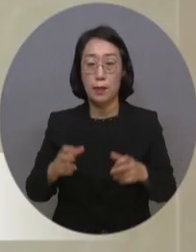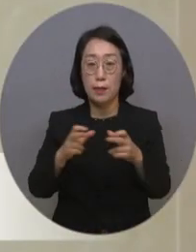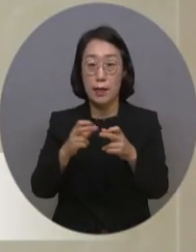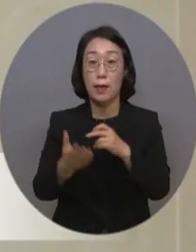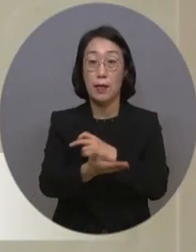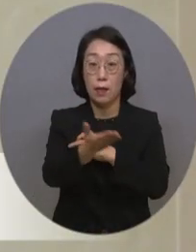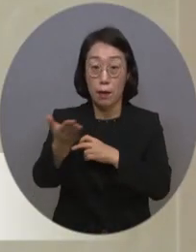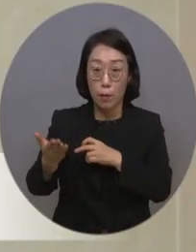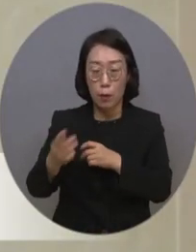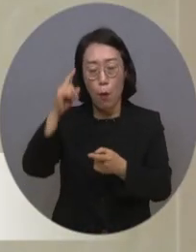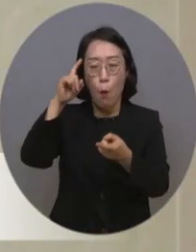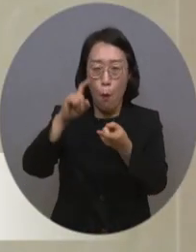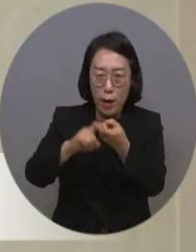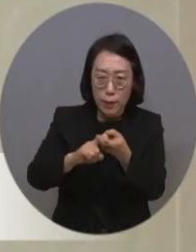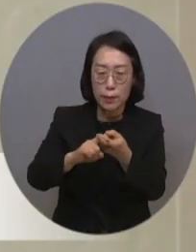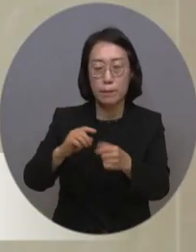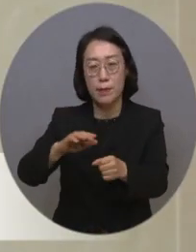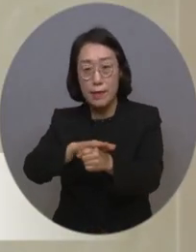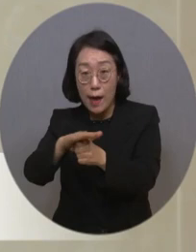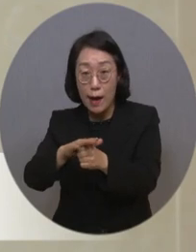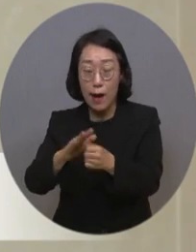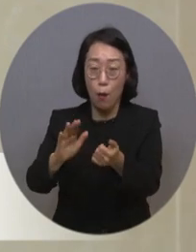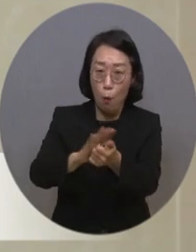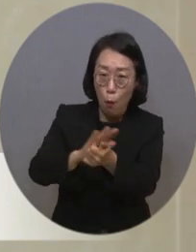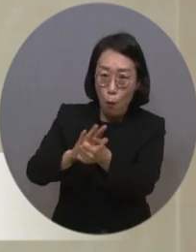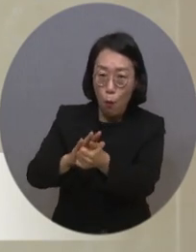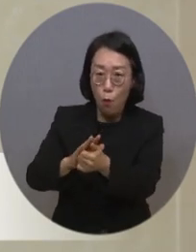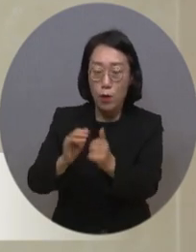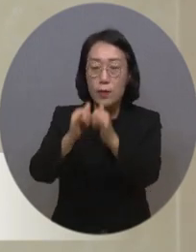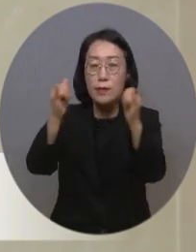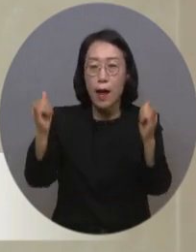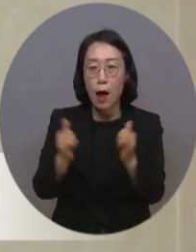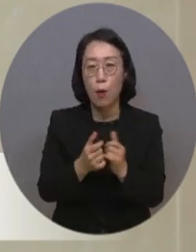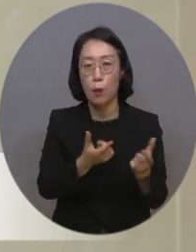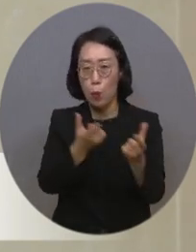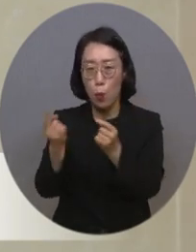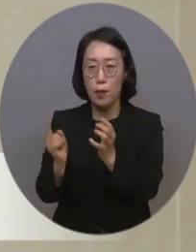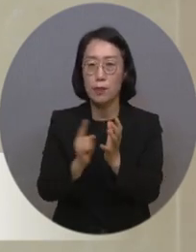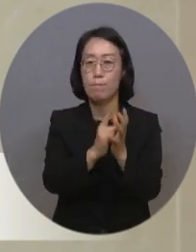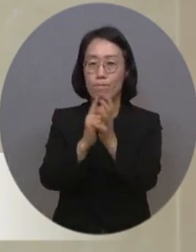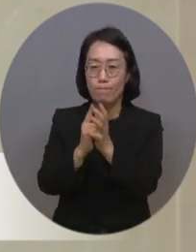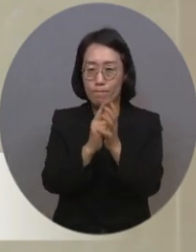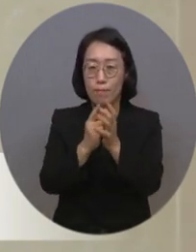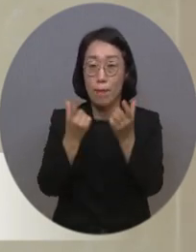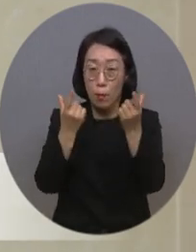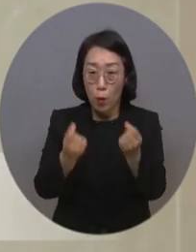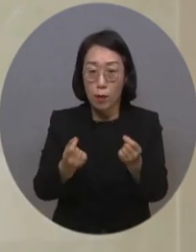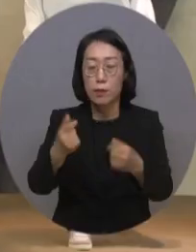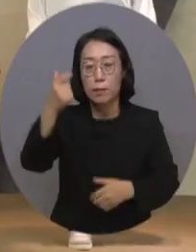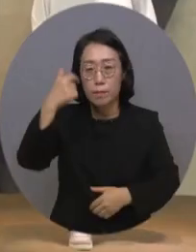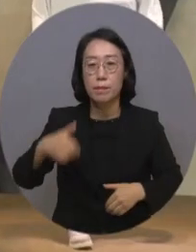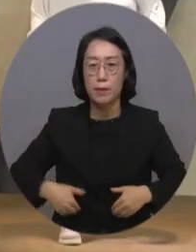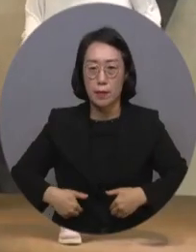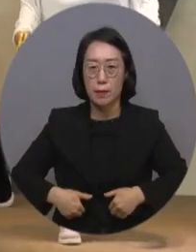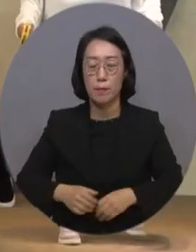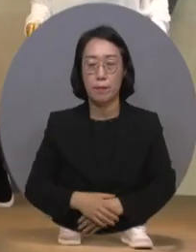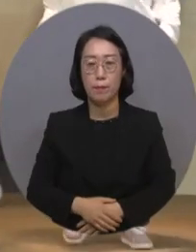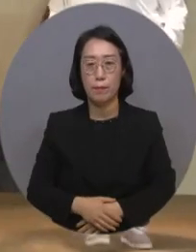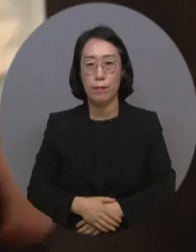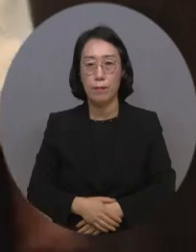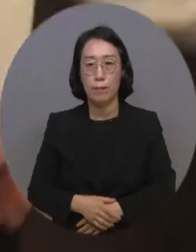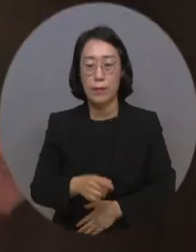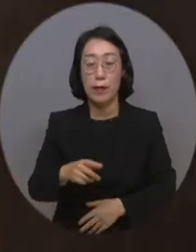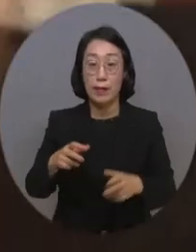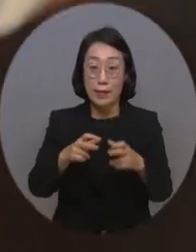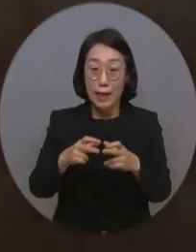장애인분들께 더 많은 관심과 사랑으로 우리 사회의 일원이라는 점을 인식을 해서 더 열심히 해야 된다고 생각을 합니다. 행사는